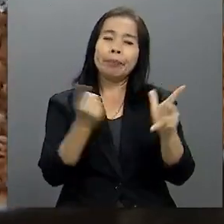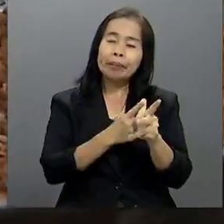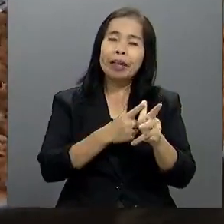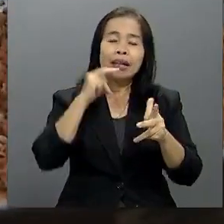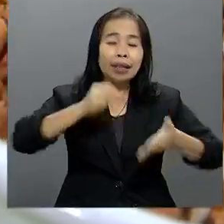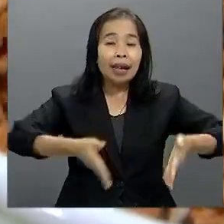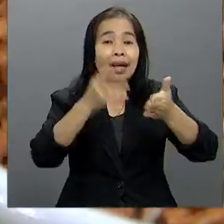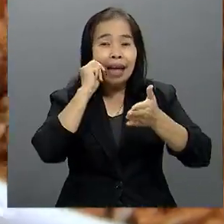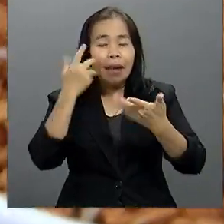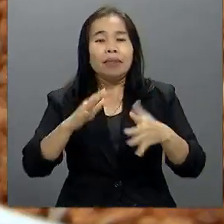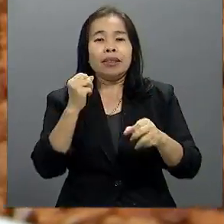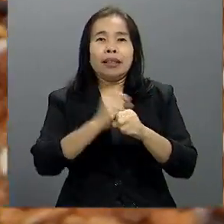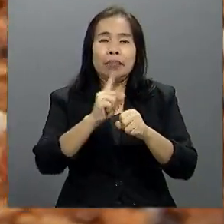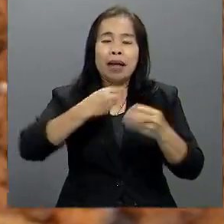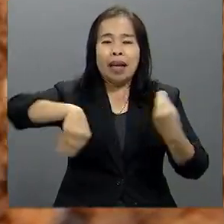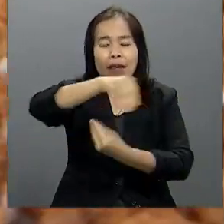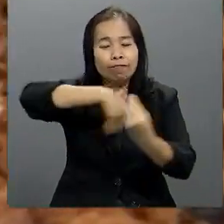มั่นคงให้กับอาชีพพวกนี้ครับ